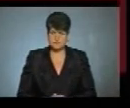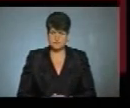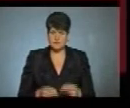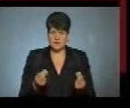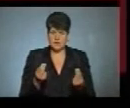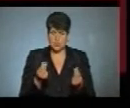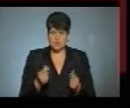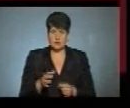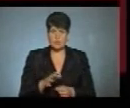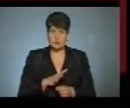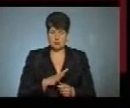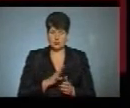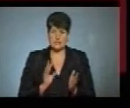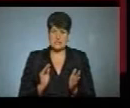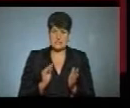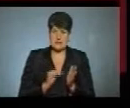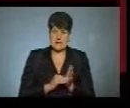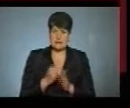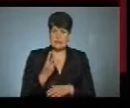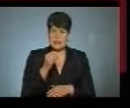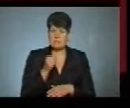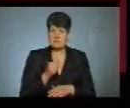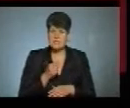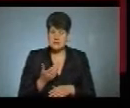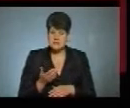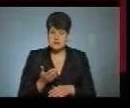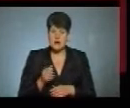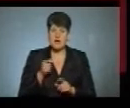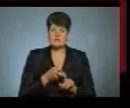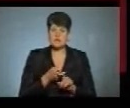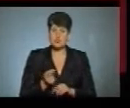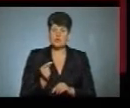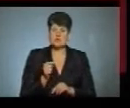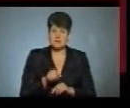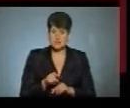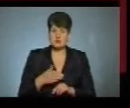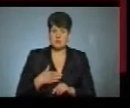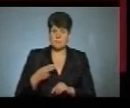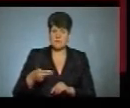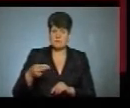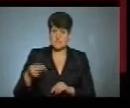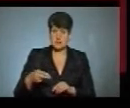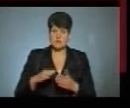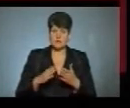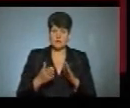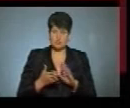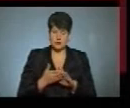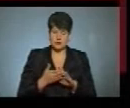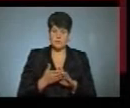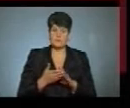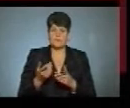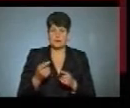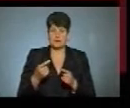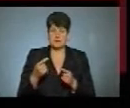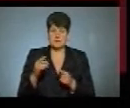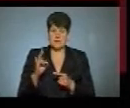Кошти були закладені на 3 місяці, а в зв'язку з тим, що ми підписали договір з НСЗУ, то на даний